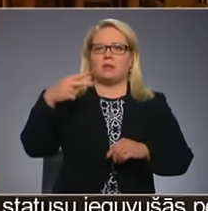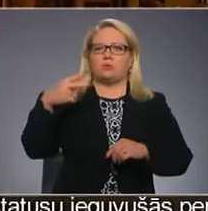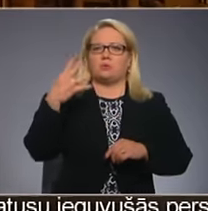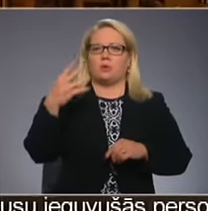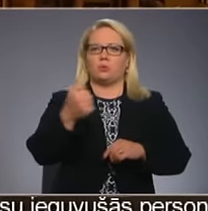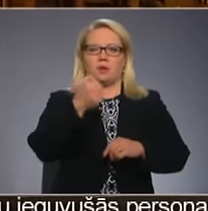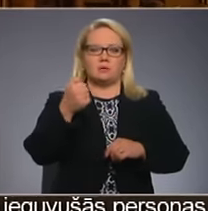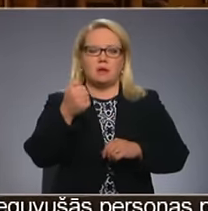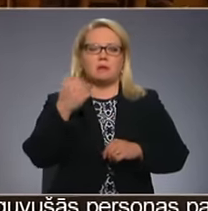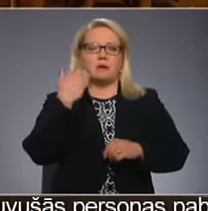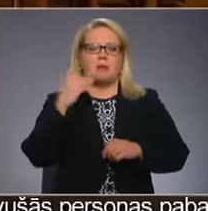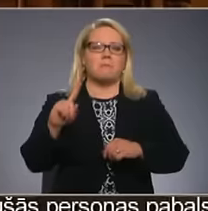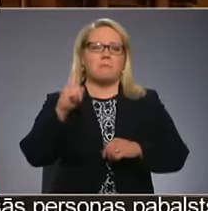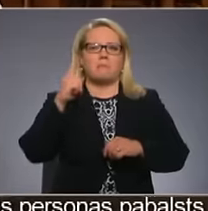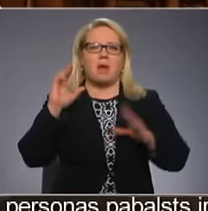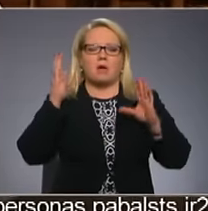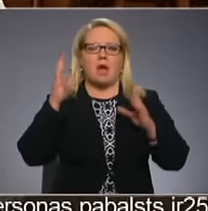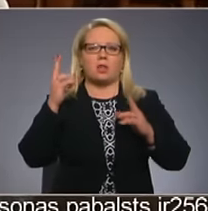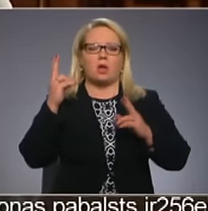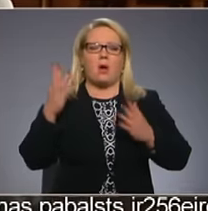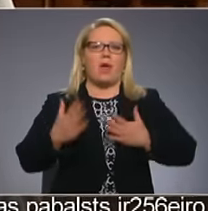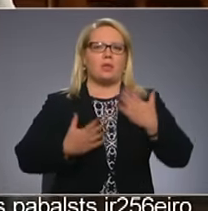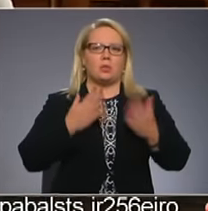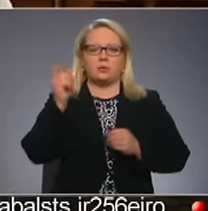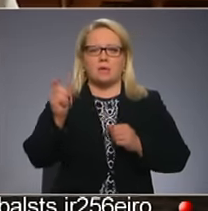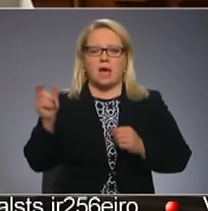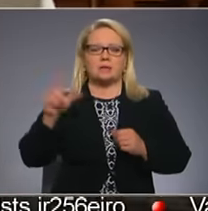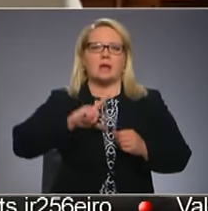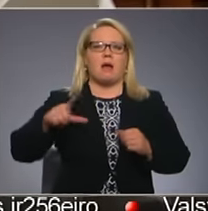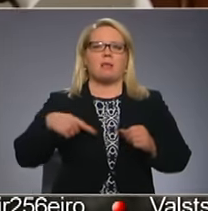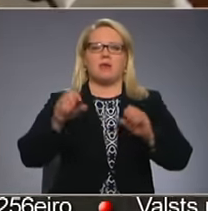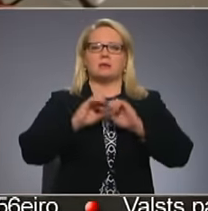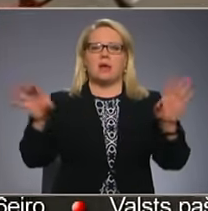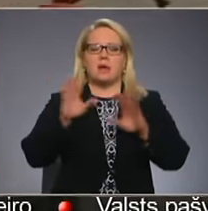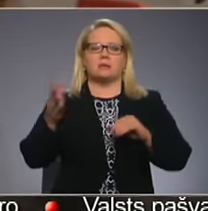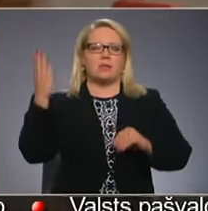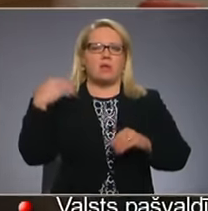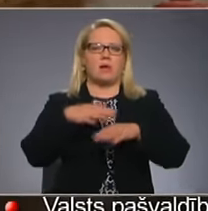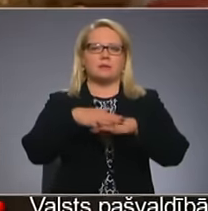1924. Gads, kad pirmie radio entuziasti Latvijā stāsta tā laika